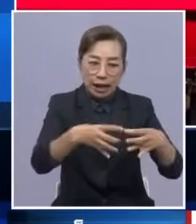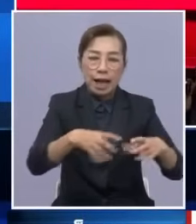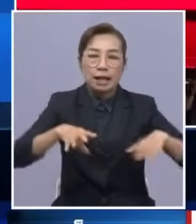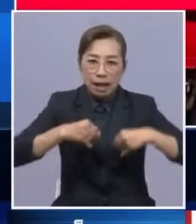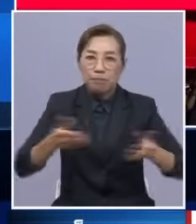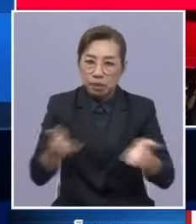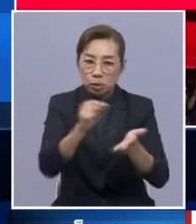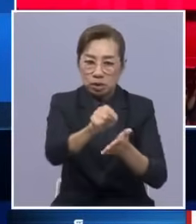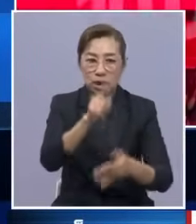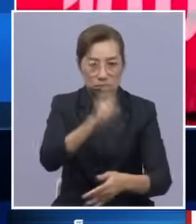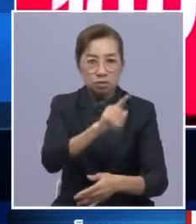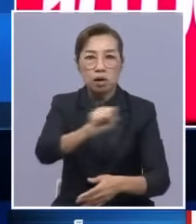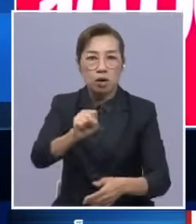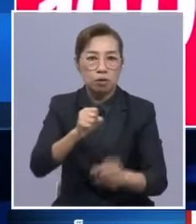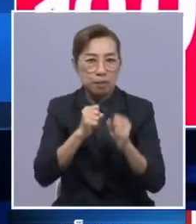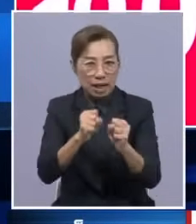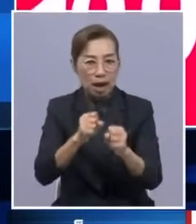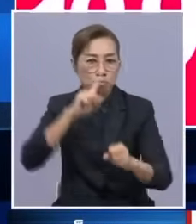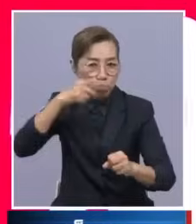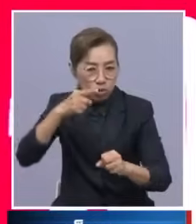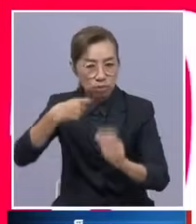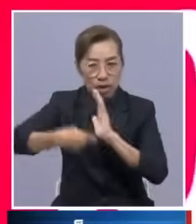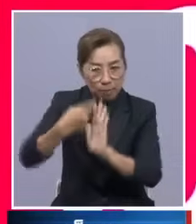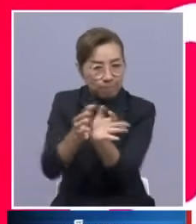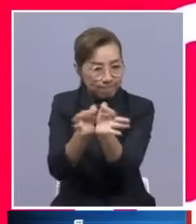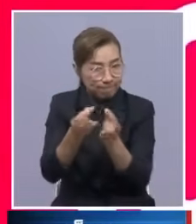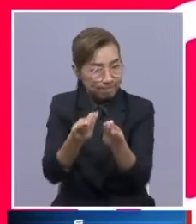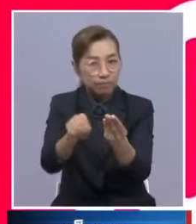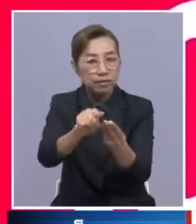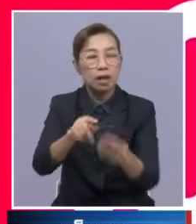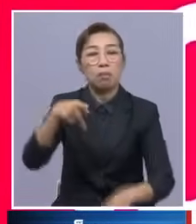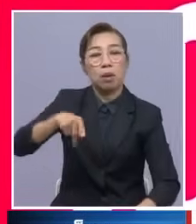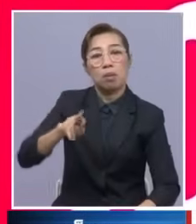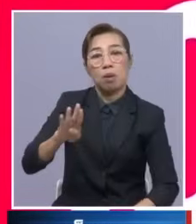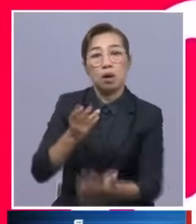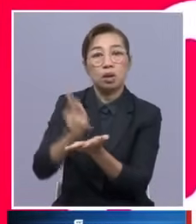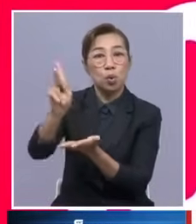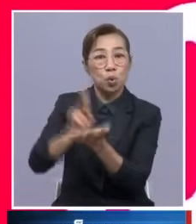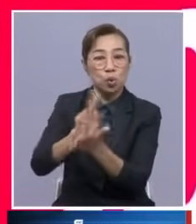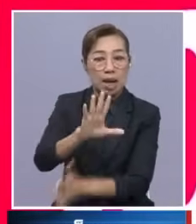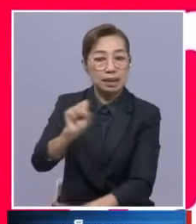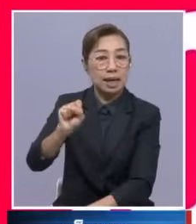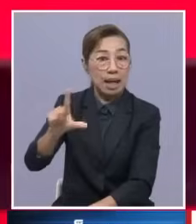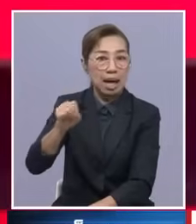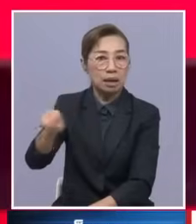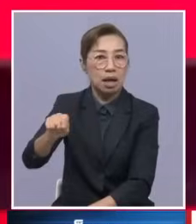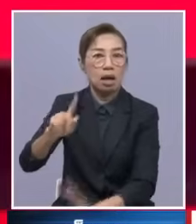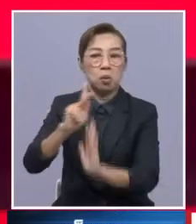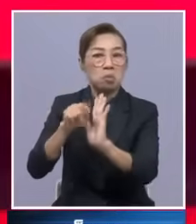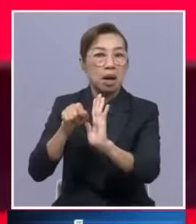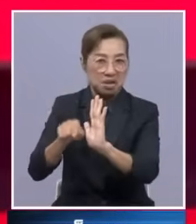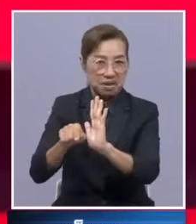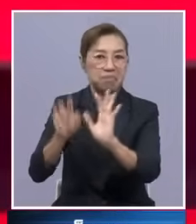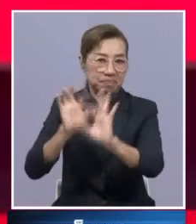ช่ค่ะคือเรื่องของพรบเงินกู้ 500,000 ล้านบาทเนี่ยนะแน่นอนคุณผู้ชมมันจะกลายเป็นแบบศึกใหญ่